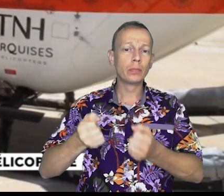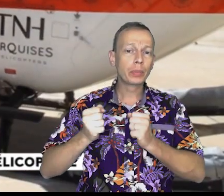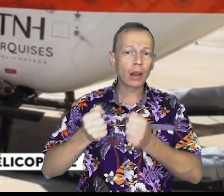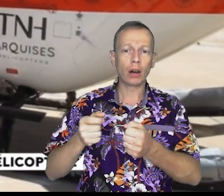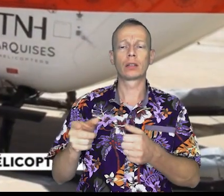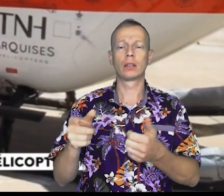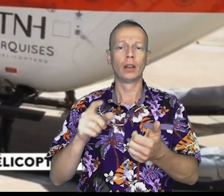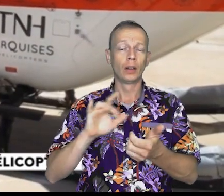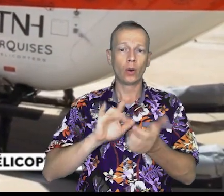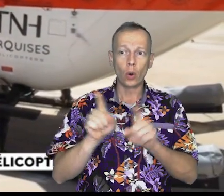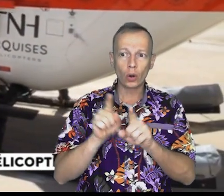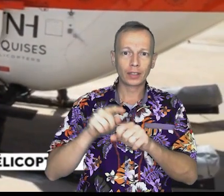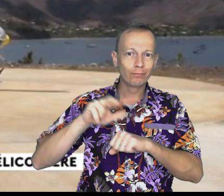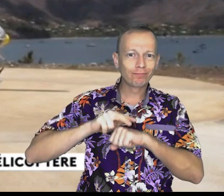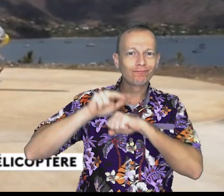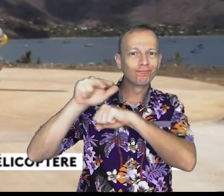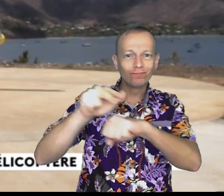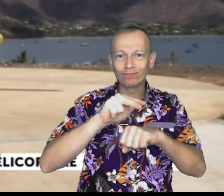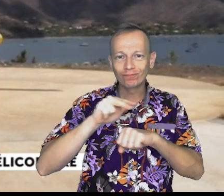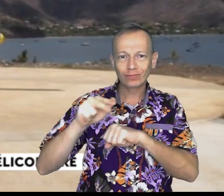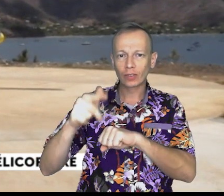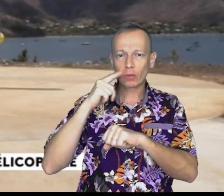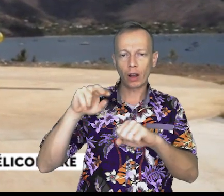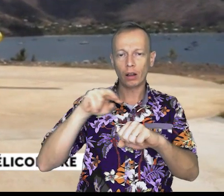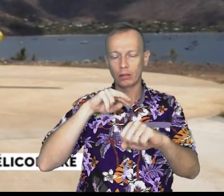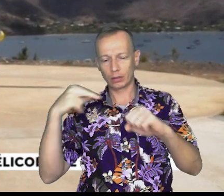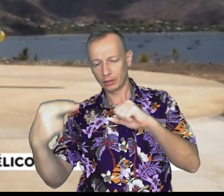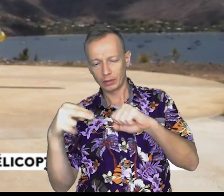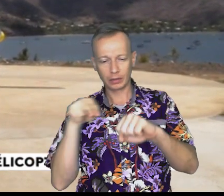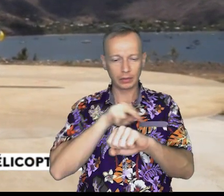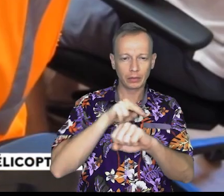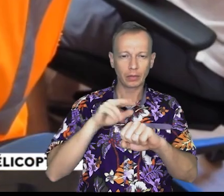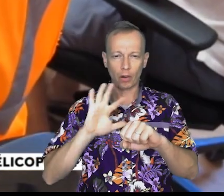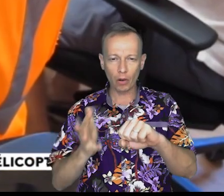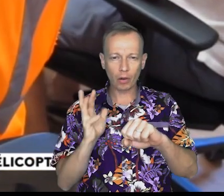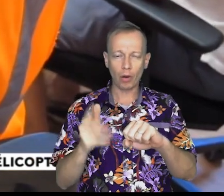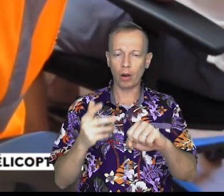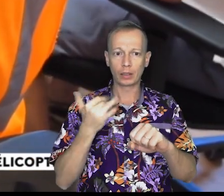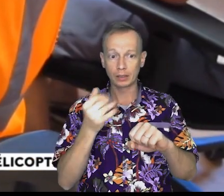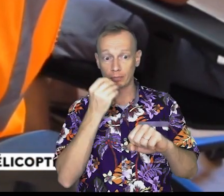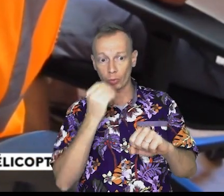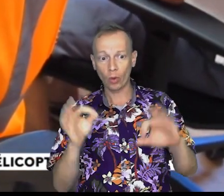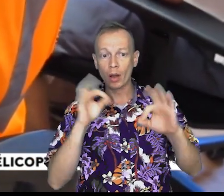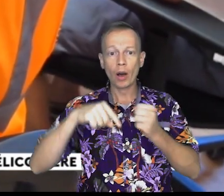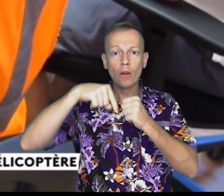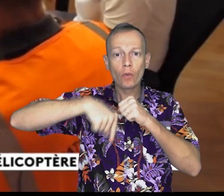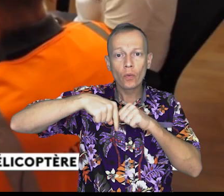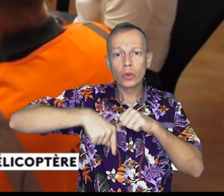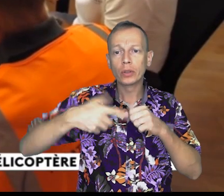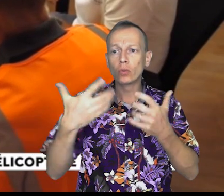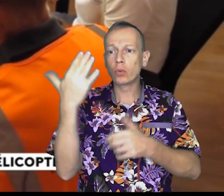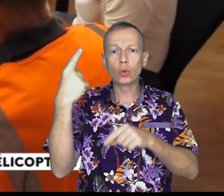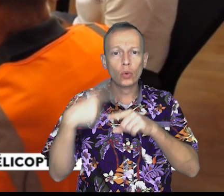un tour hélico pour vérifier l'extérieur et vérifier que tout est OK, qu'il n pas de fuite ou de choses comme ça